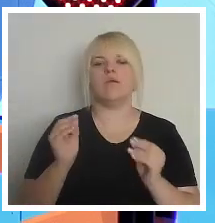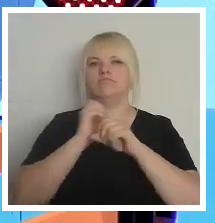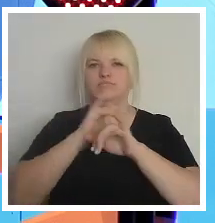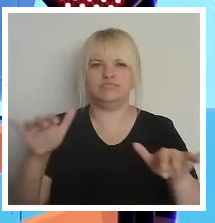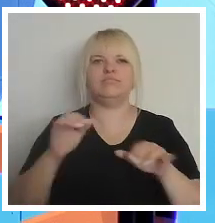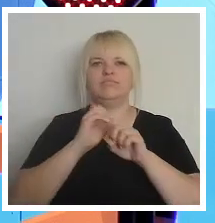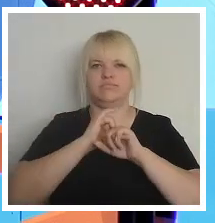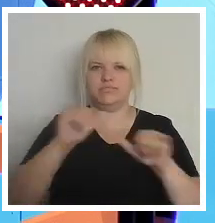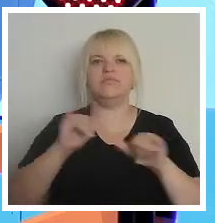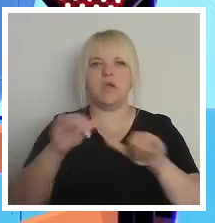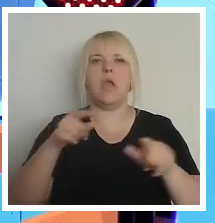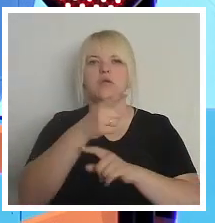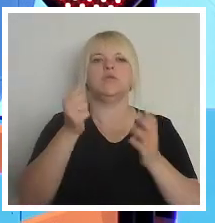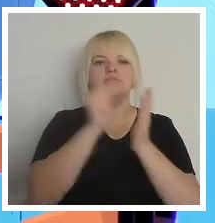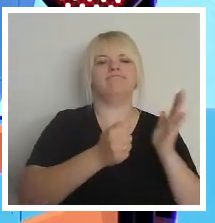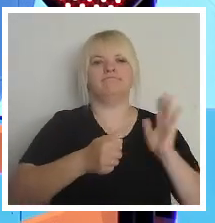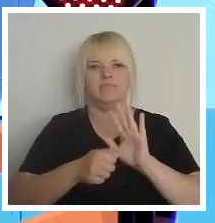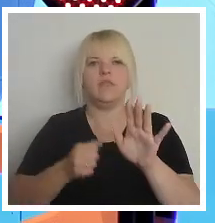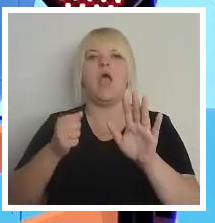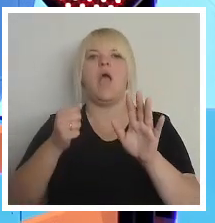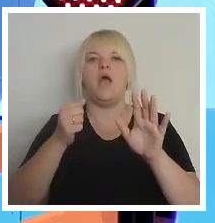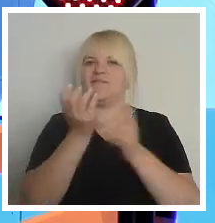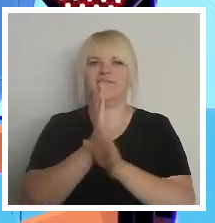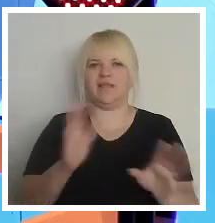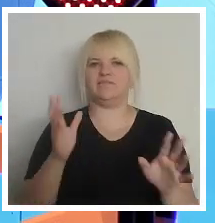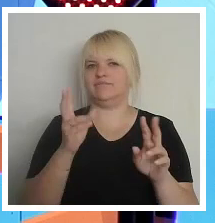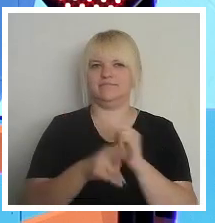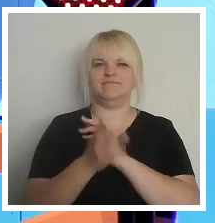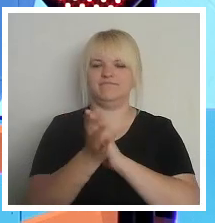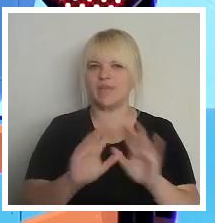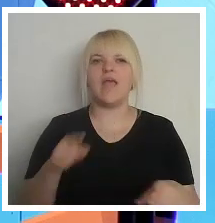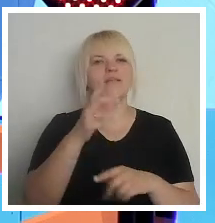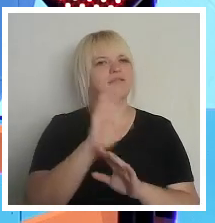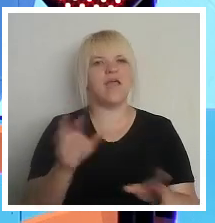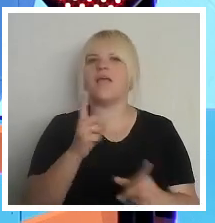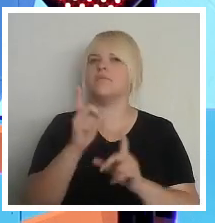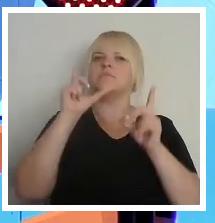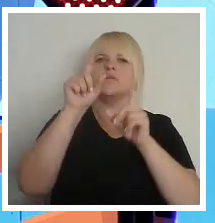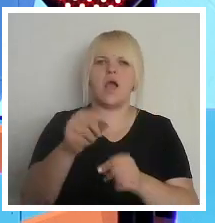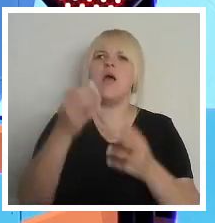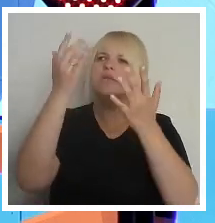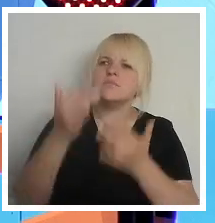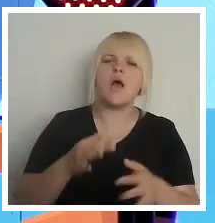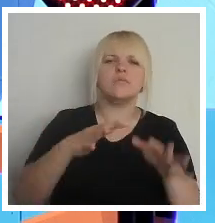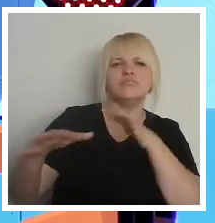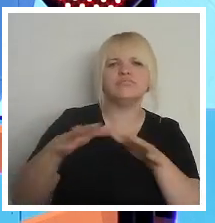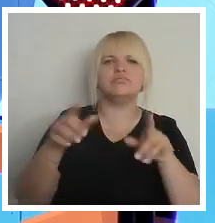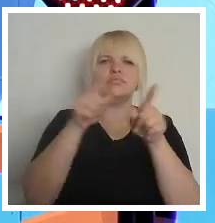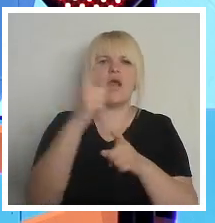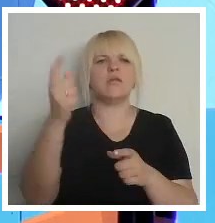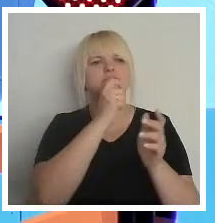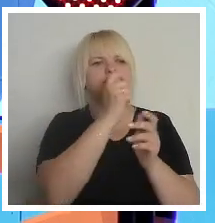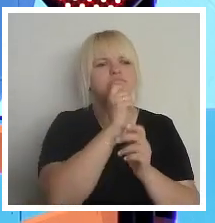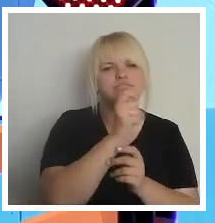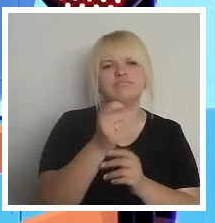uzrunāšanas veids būs beidzies. Nē, mums ir jābrauc uz lampu, mums ir jātaisa šīs ieplānotās kampaņas, mums ir jātaisa podkasti, mums ir jārunā